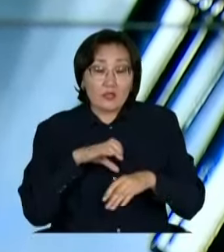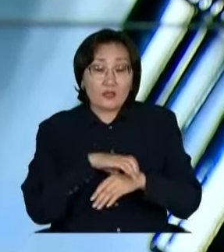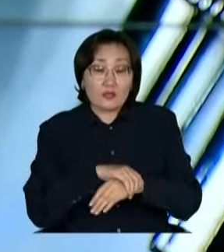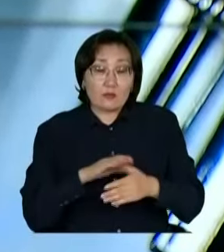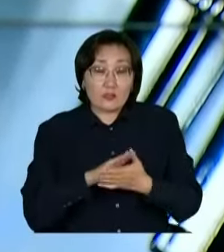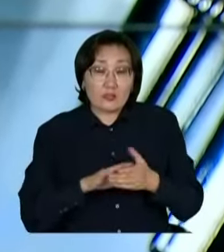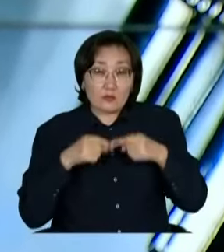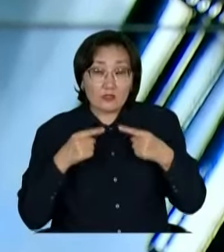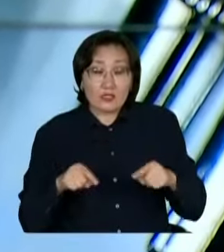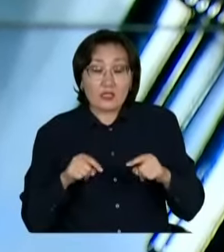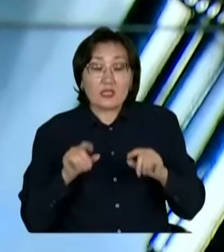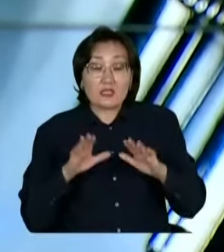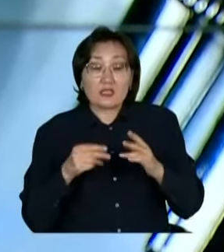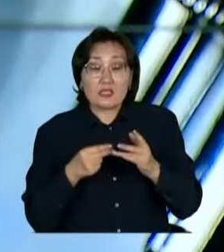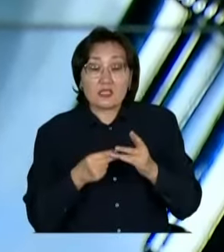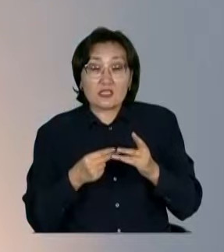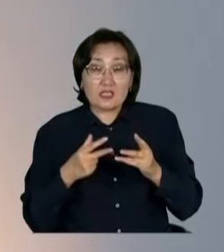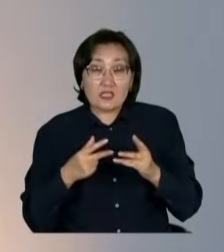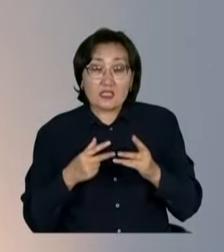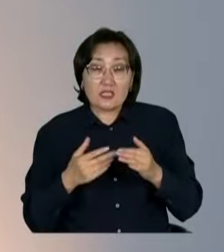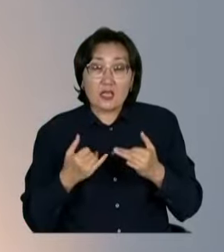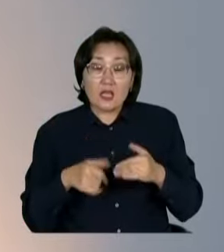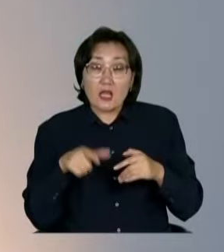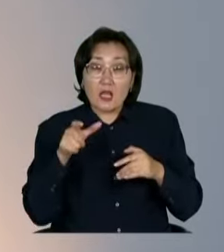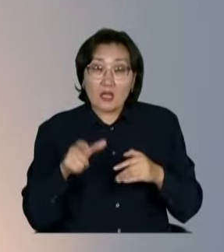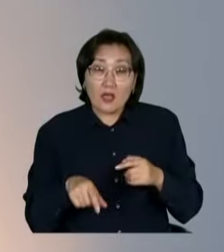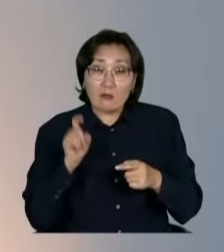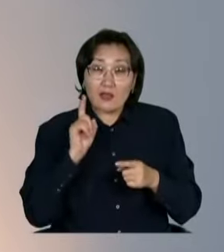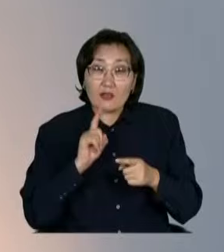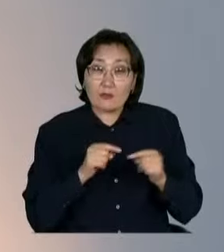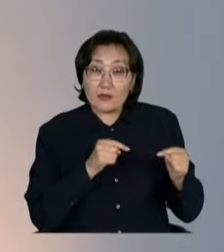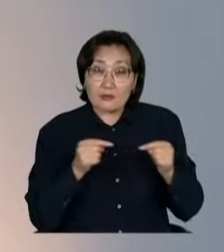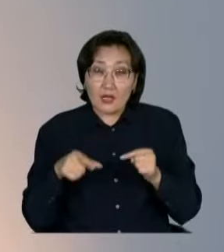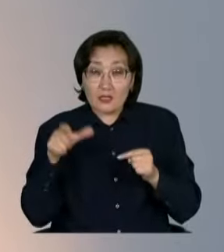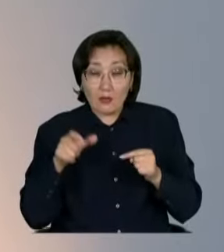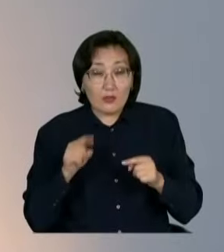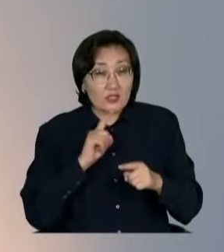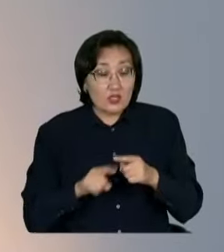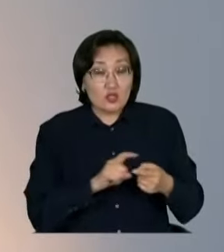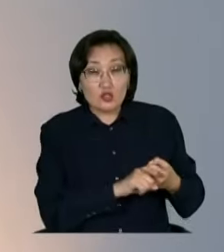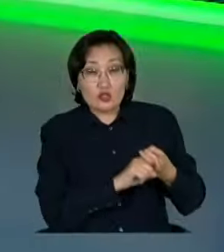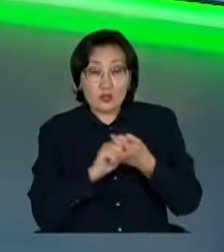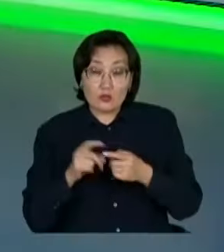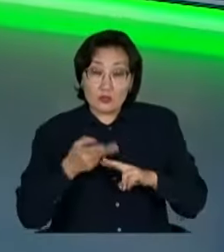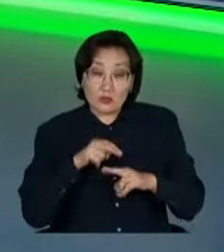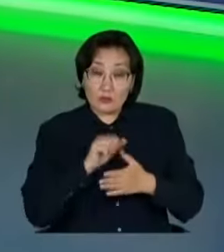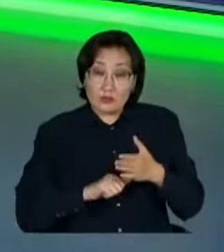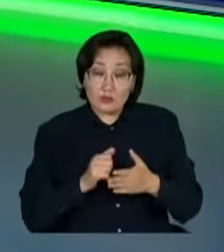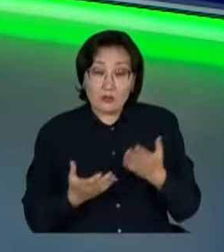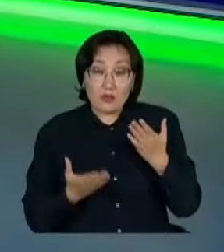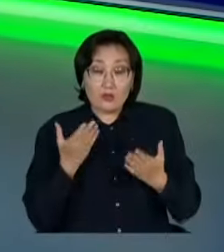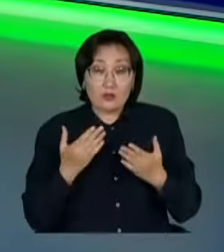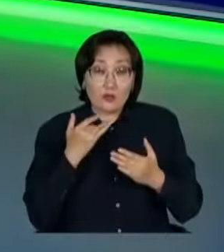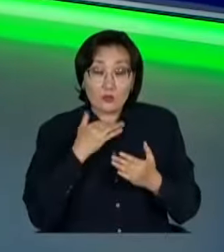қана тест сынамалары. Тез жұғымды болып келеді, адамнан адамға тез жұғады, сол себептен жаңағы егерде көп жүрген